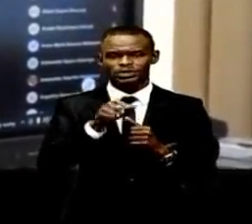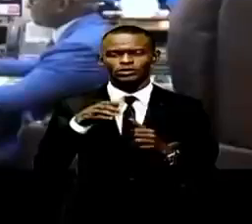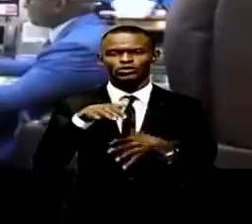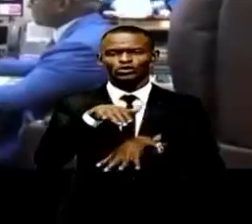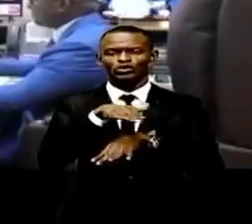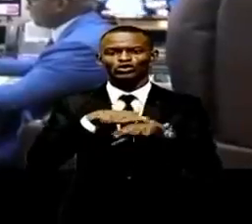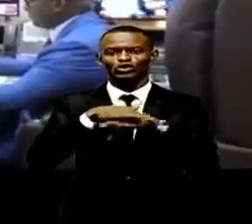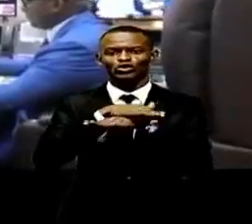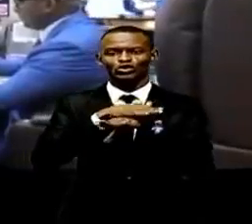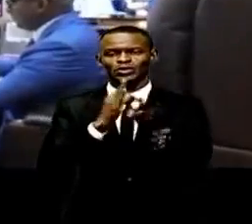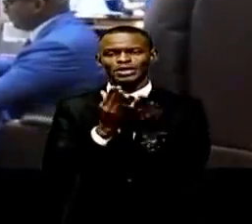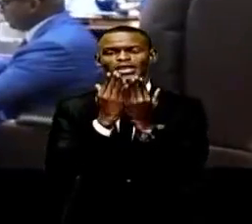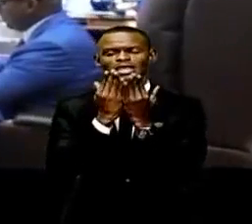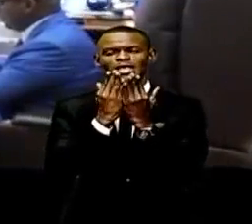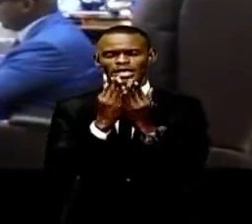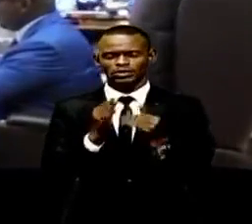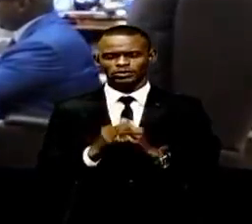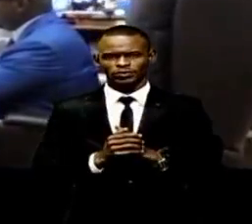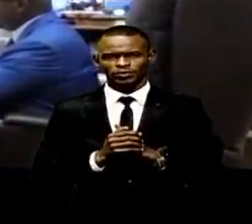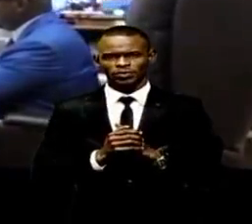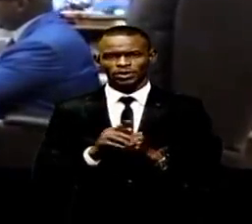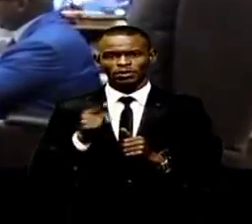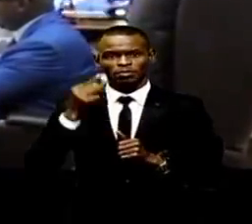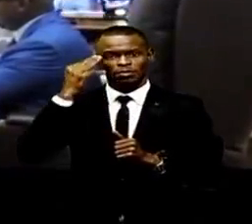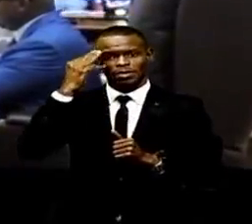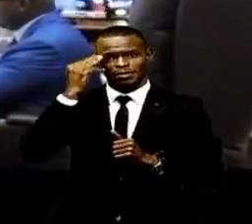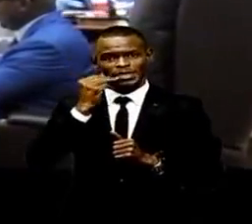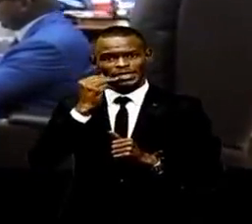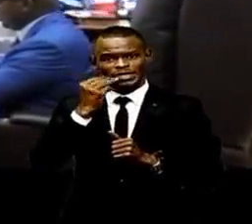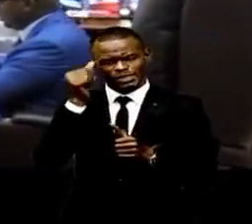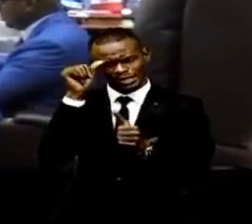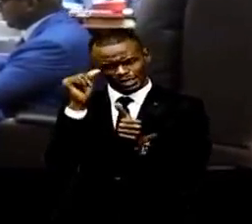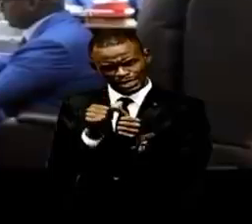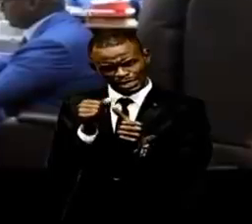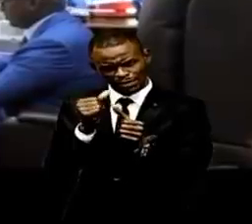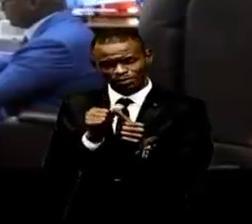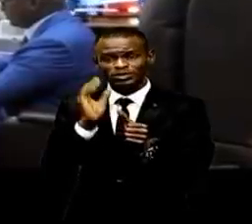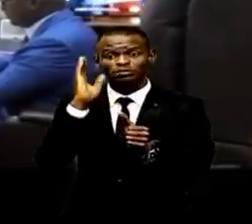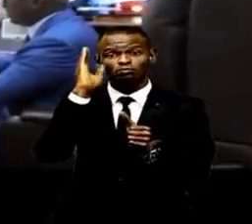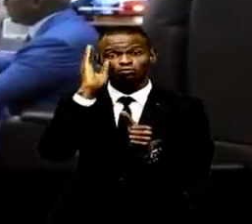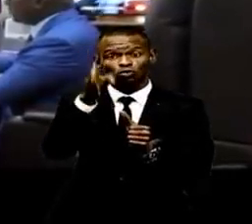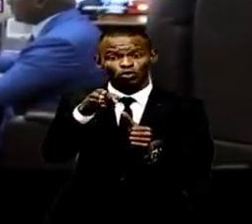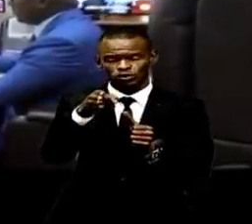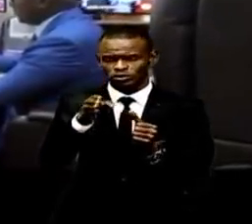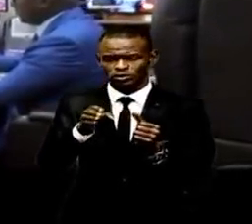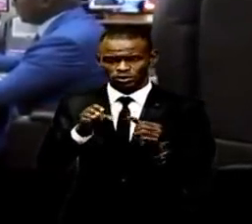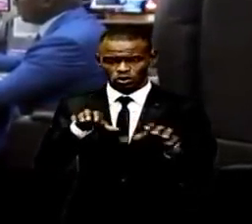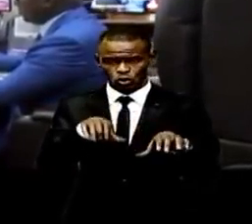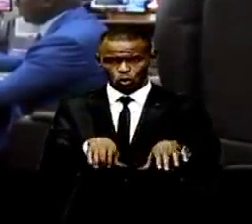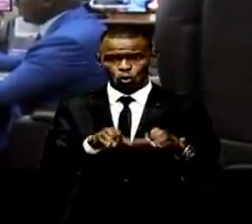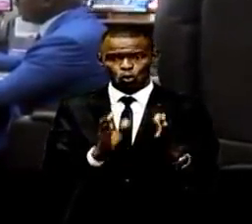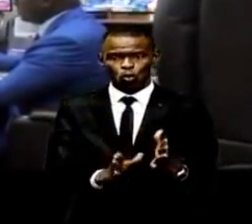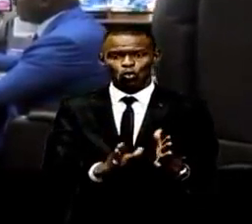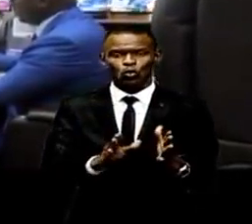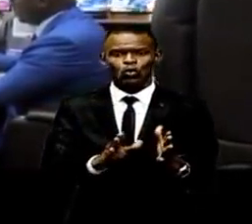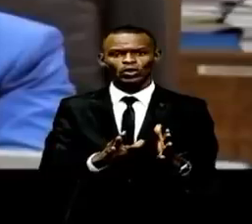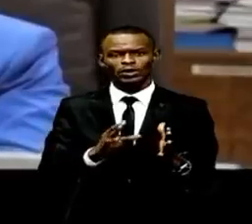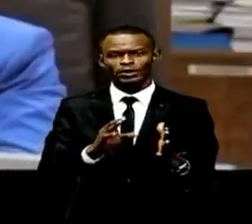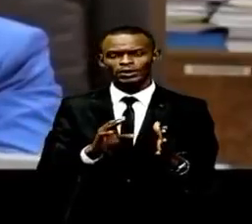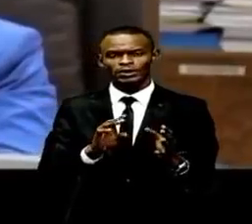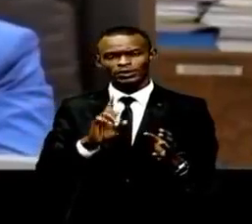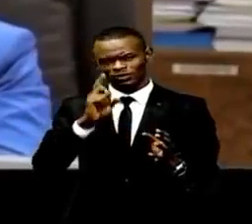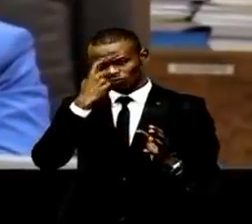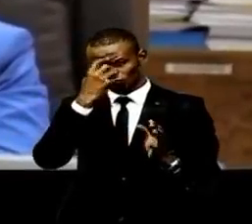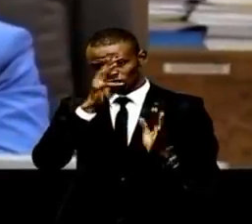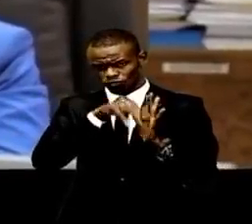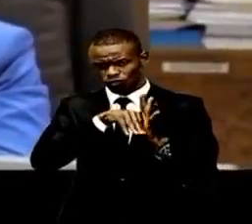le 14 avril 2011 à Libreville au Gabon à cette organisation sous-régionale s'explique par le fait que CAMES est un modèle de